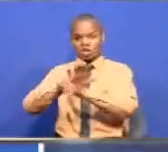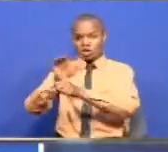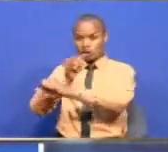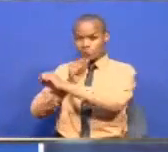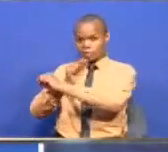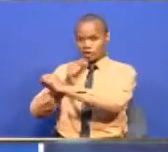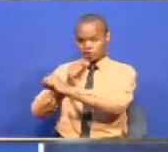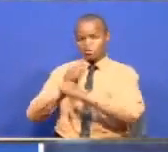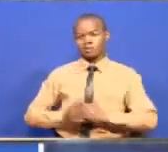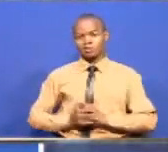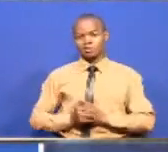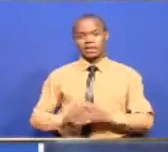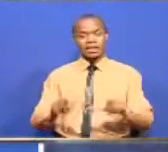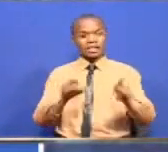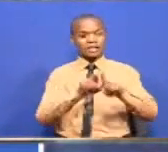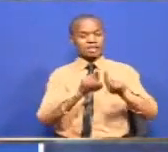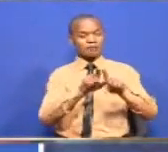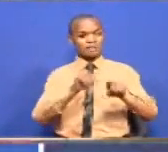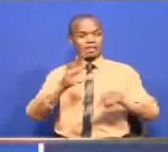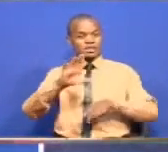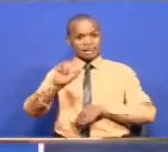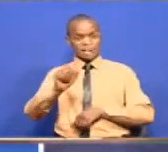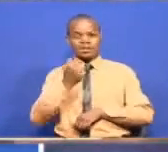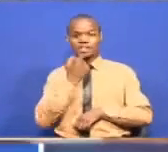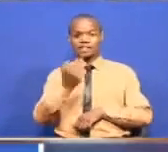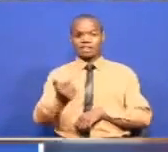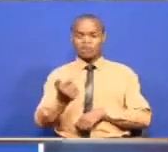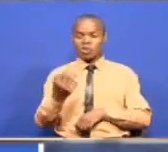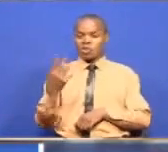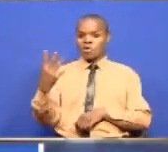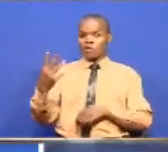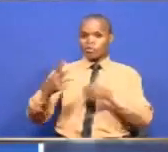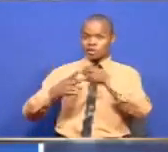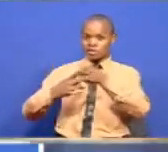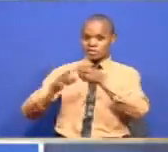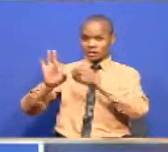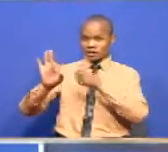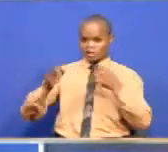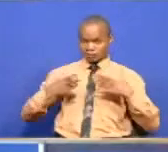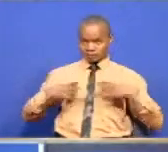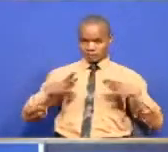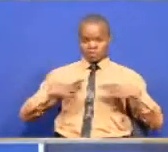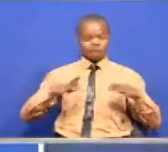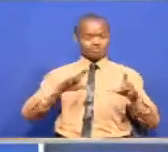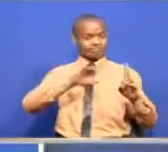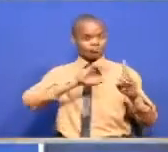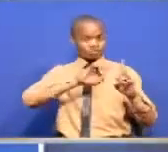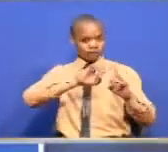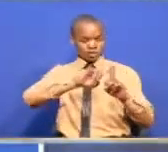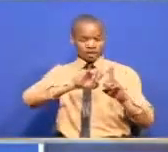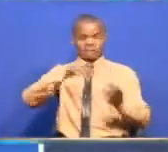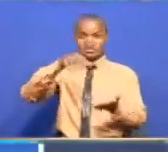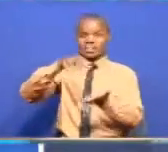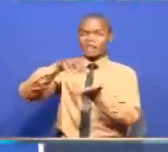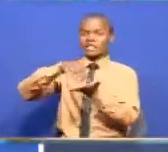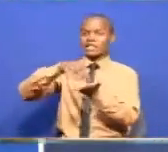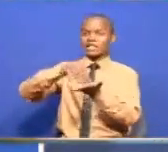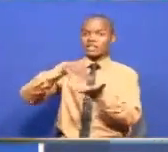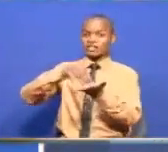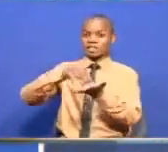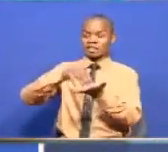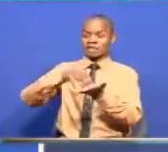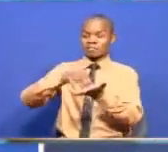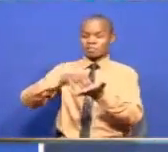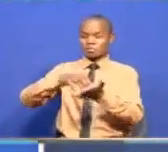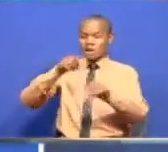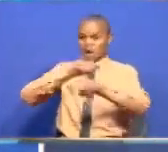COVID-19 vilevile alisema watu 473 zaidi wamethibitishwa kuwa na virusi vya corona katika muda wa